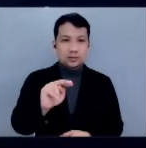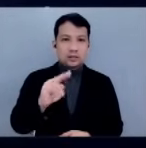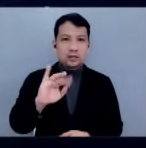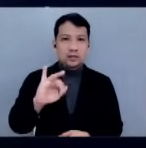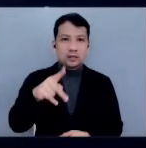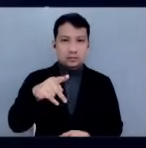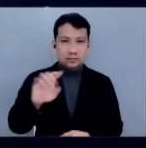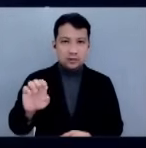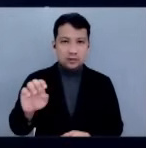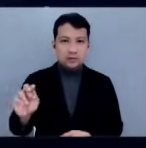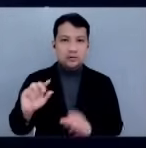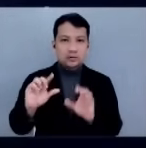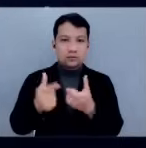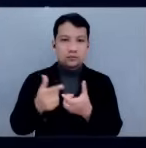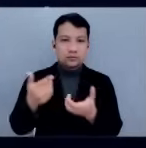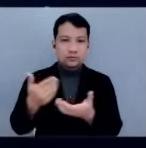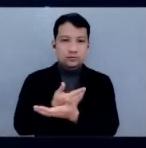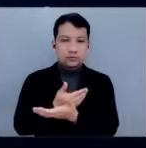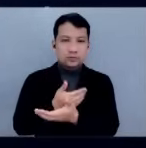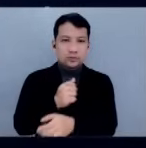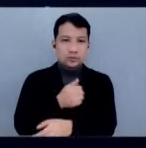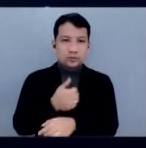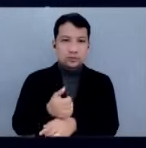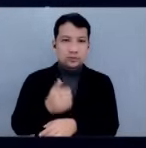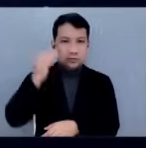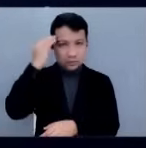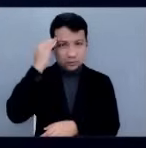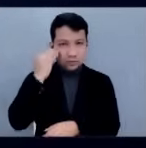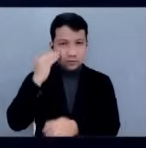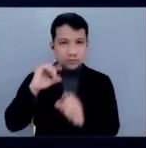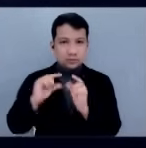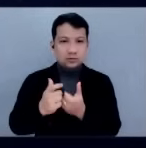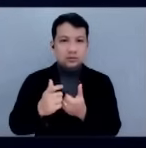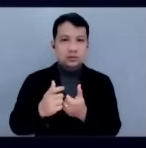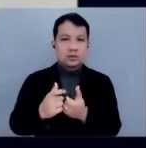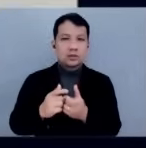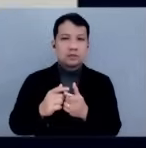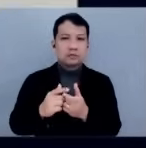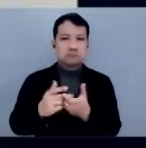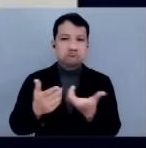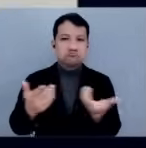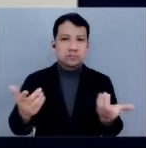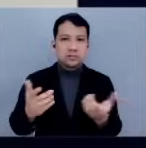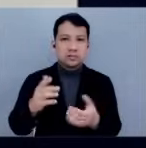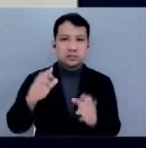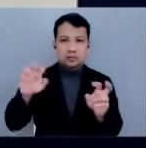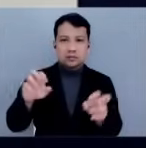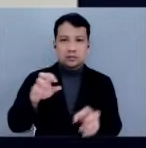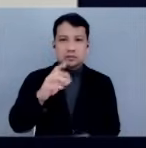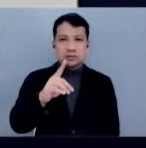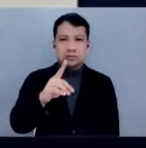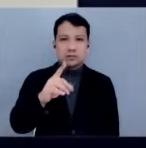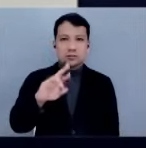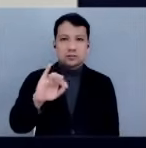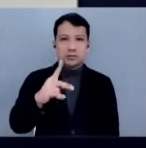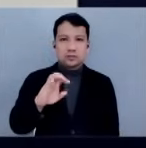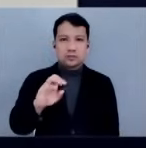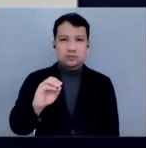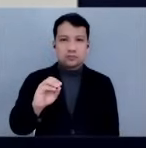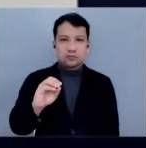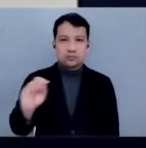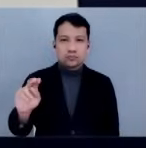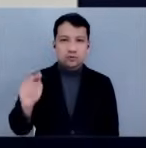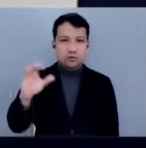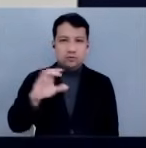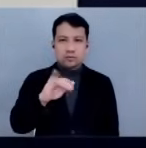ng bago at special album ang K-pop boy group na ENHYPEN, ang Dark Moon aka Memorabilia.